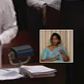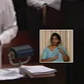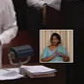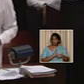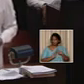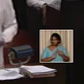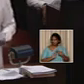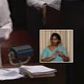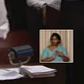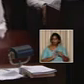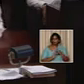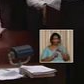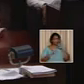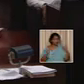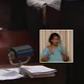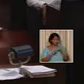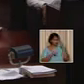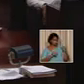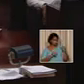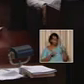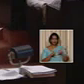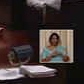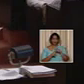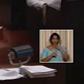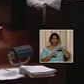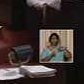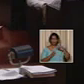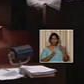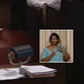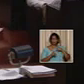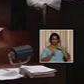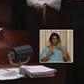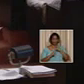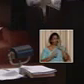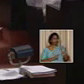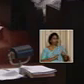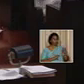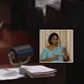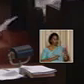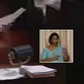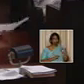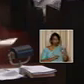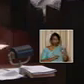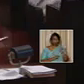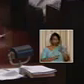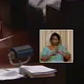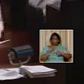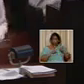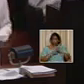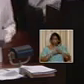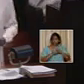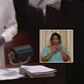රටේ අභියාචනාධිකරණයේත් ඒ වගේම ශ්‍රේෂ්ඨාධිකරණයේත් විනිසුරුවන්ව යම්කිසි සාකච්ඡාවකට